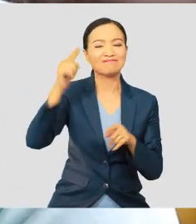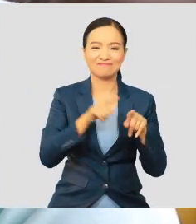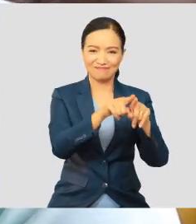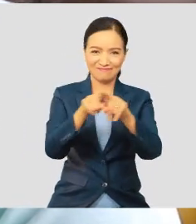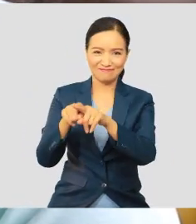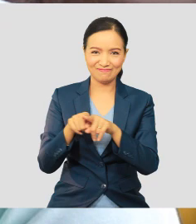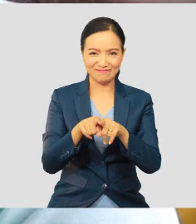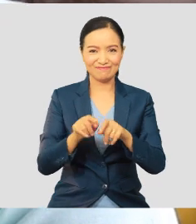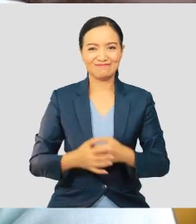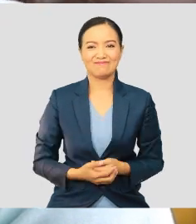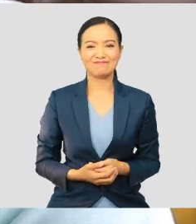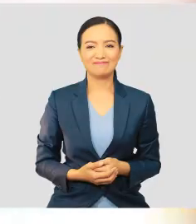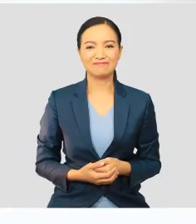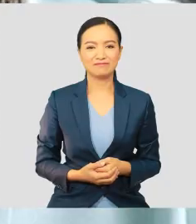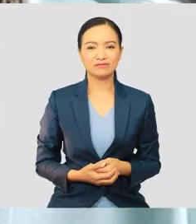ความฝันเหมือนกัน